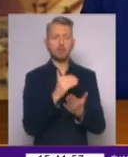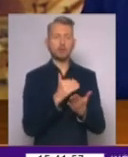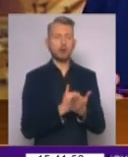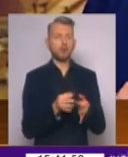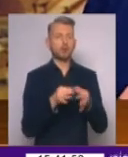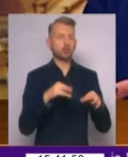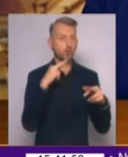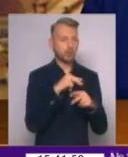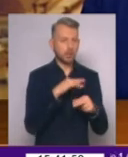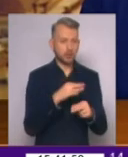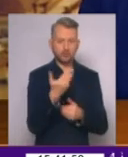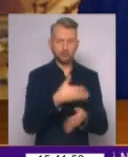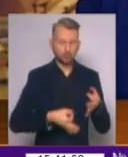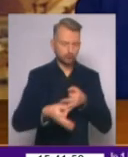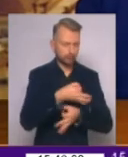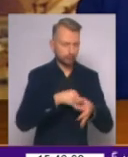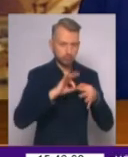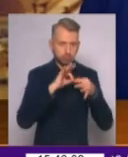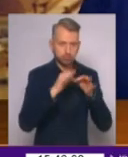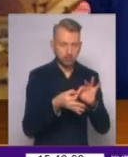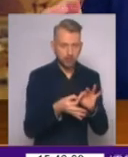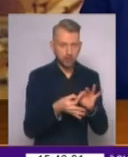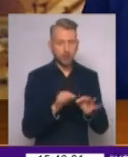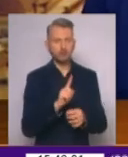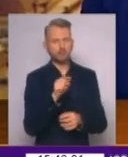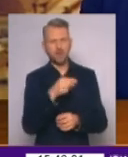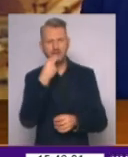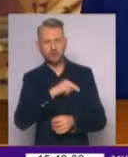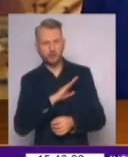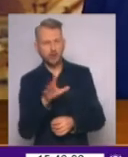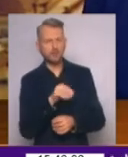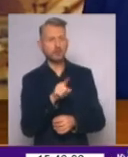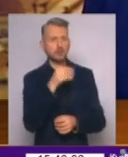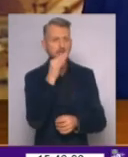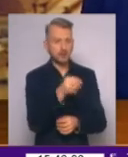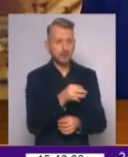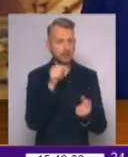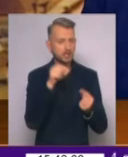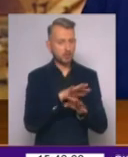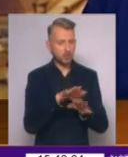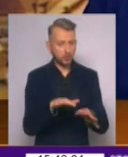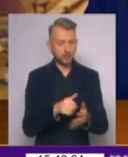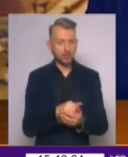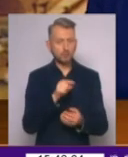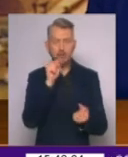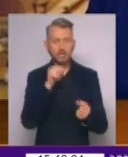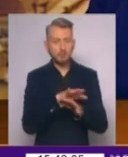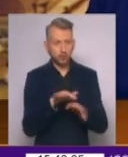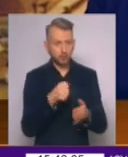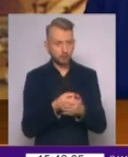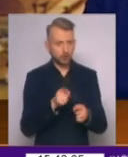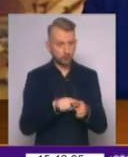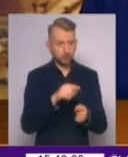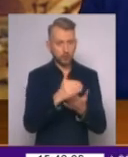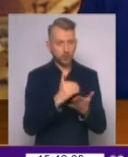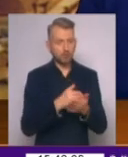вже про неї говорили, про її недосконалість. І це те, що ви назвали, воно не якраз підходить. Якраз ілюструємо. Воно не підходить про цю програму